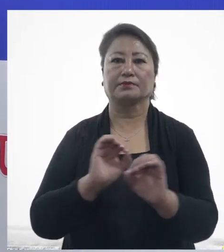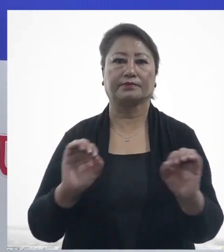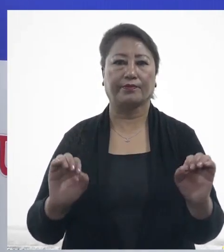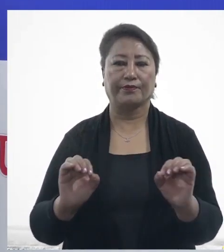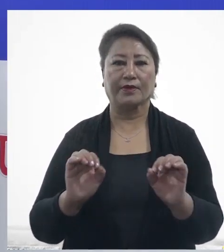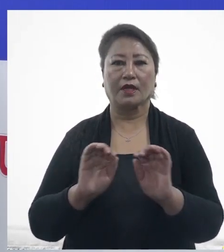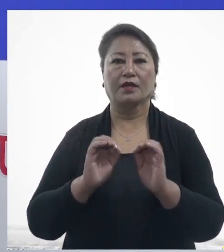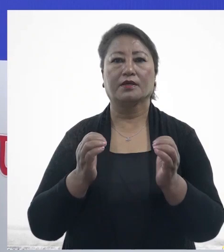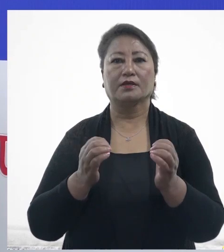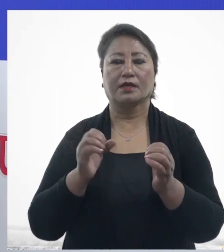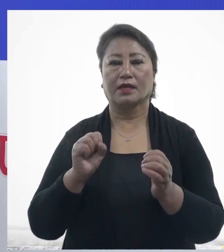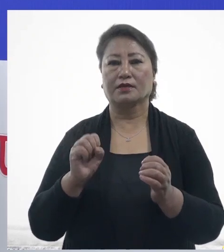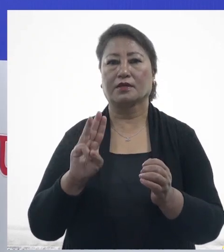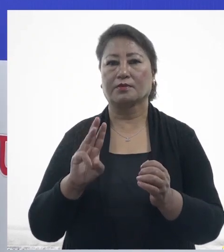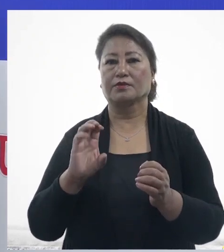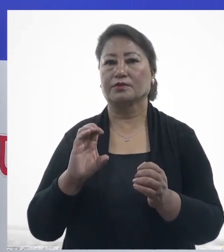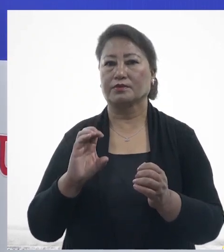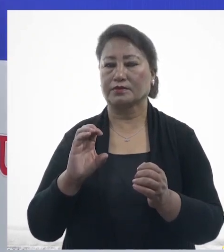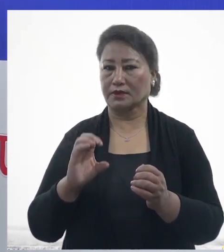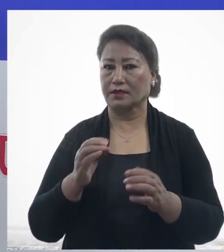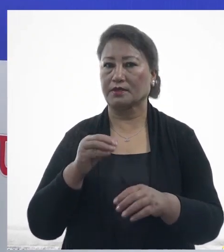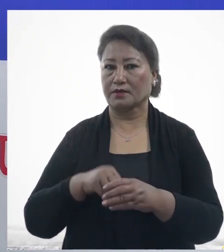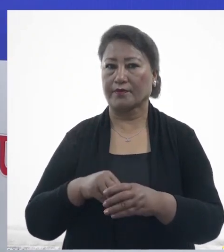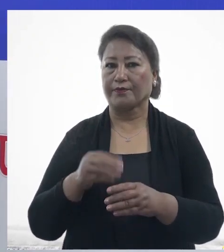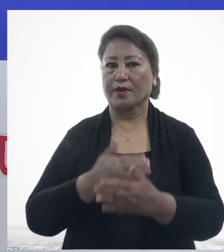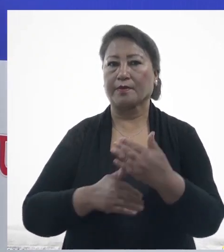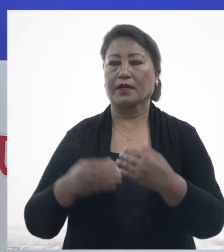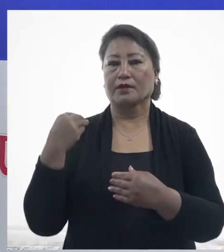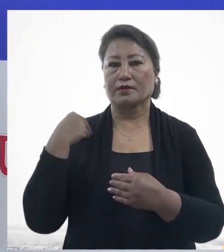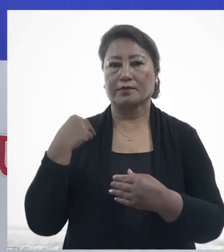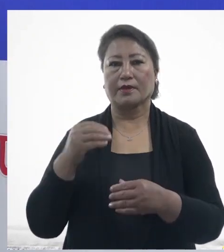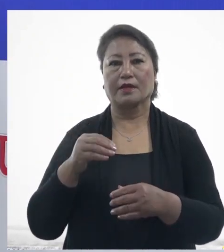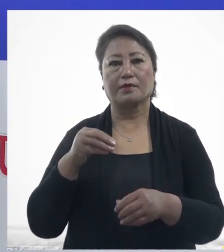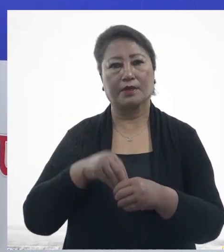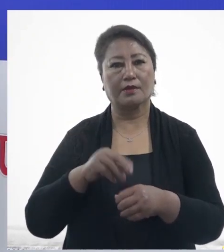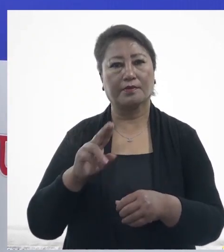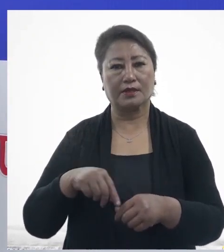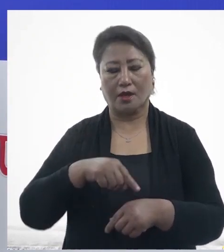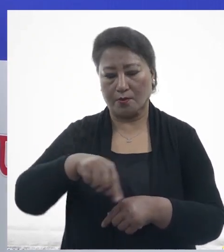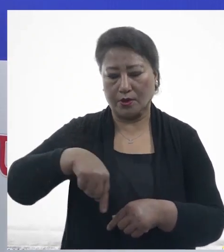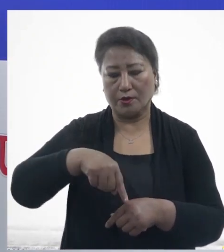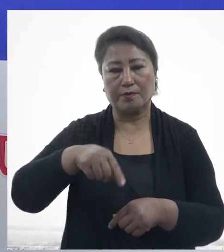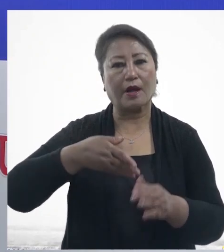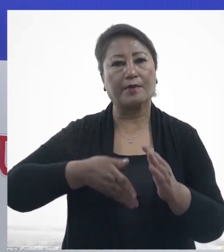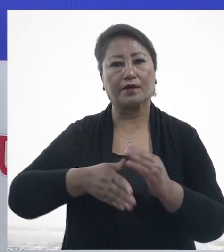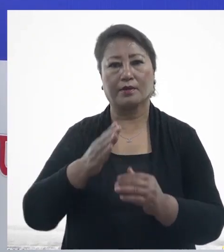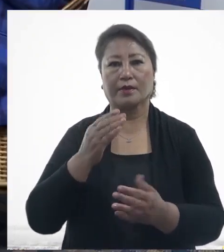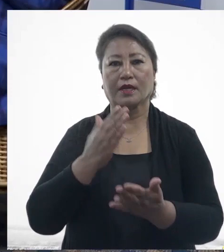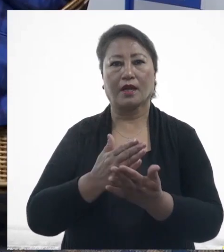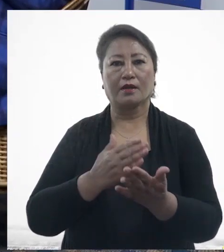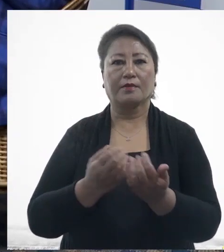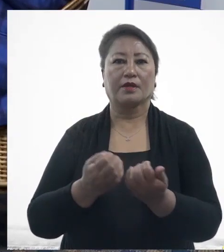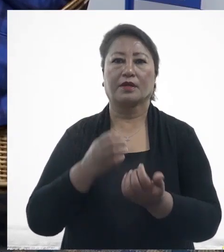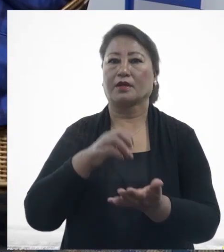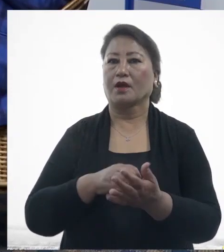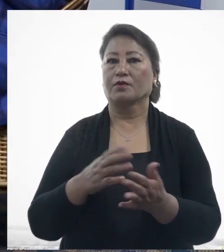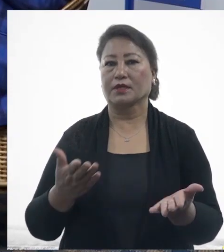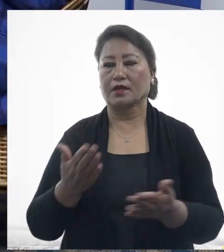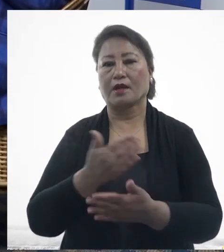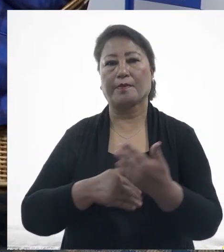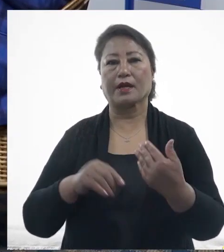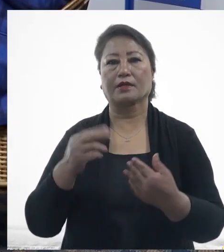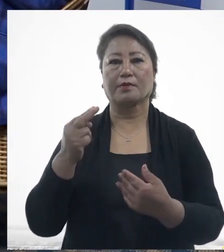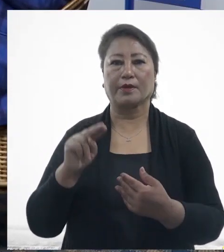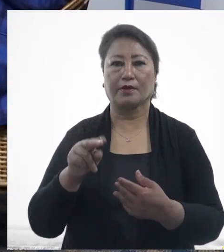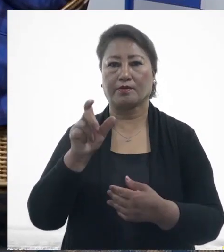समाज कल्याण परिषद छ समाज कल्याण परिषदको जिम्मेवारी अपाङ्गता क्षेत्र पनि पर्छ अब हामी चाहिँ भिरगुन्डमै जाने भने पनि त्यहाँ तपाईँको एउटा कार्यक्रम गर्छु भन्दा ठाउँ पनि पाइँदैन एउटा अपाङ्गता भएको व्यक्ति